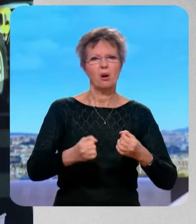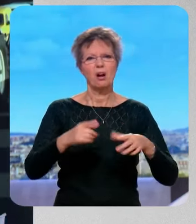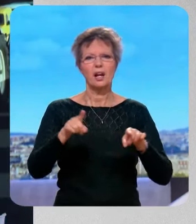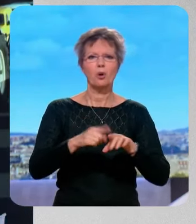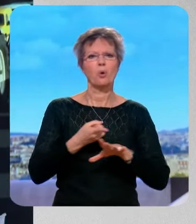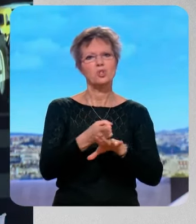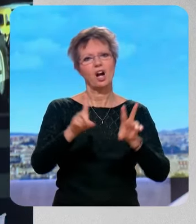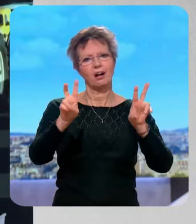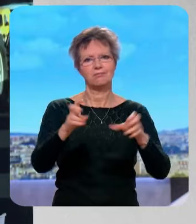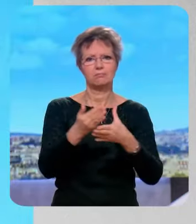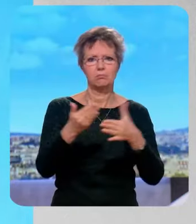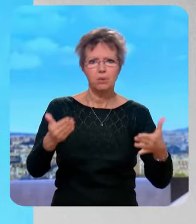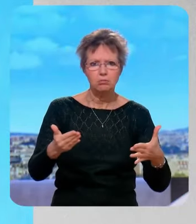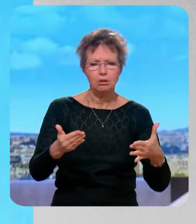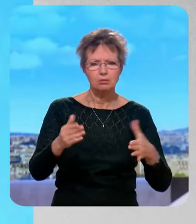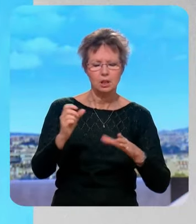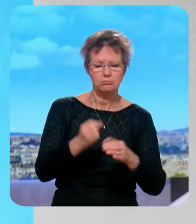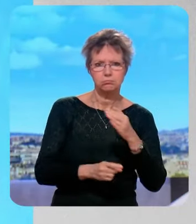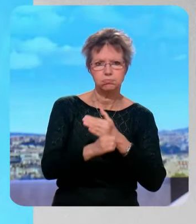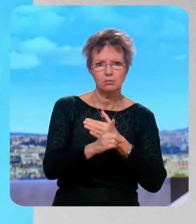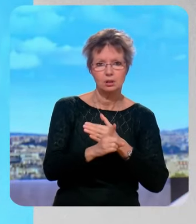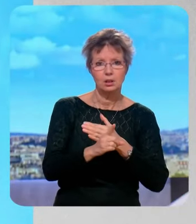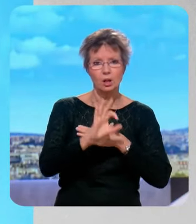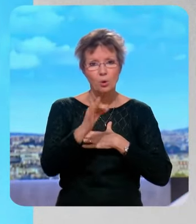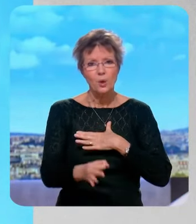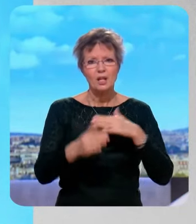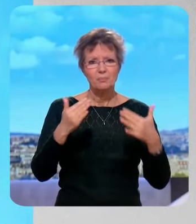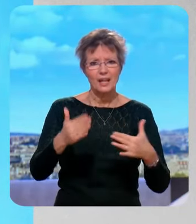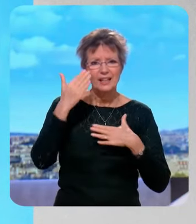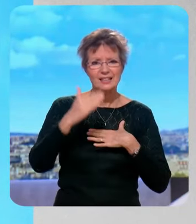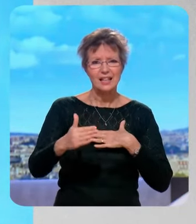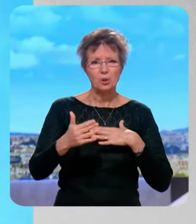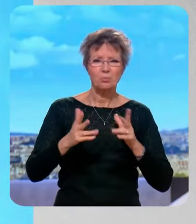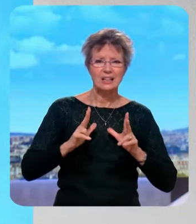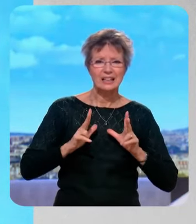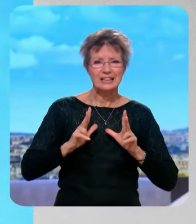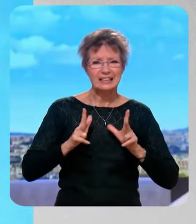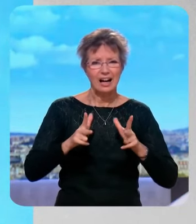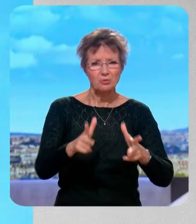Non, mais ça peut arriver dans des mouvements où il peut y avoir des véhicules lourds, parce que c'est des véhicules lourds qui sont annoncés par certains